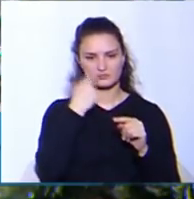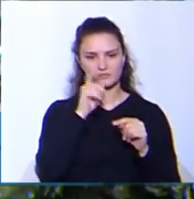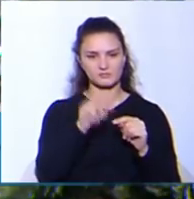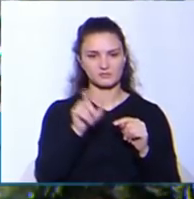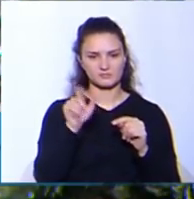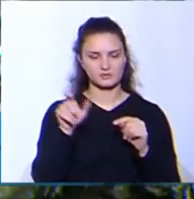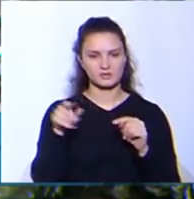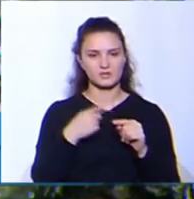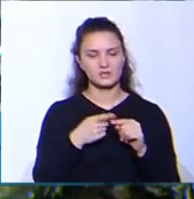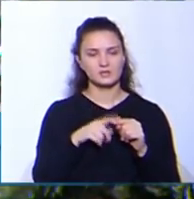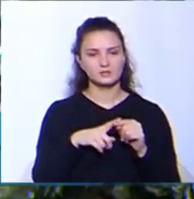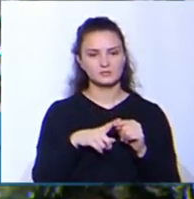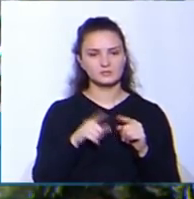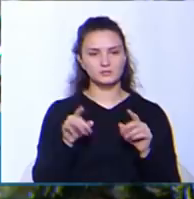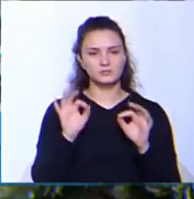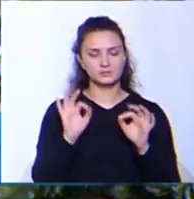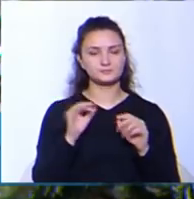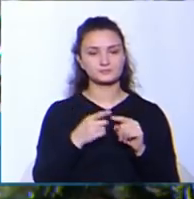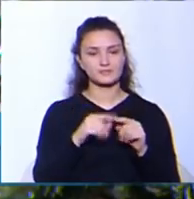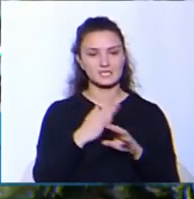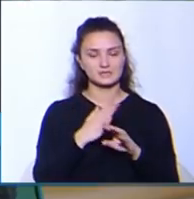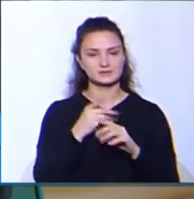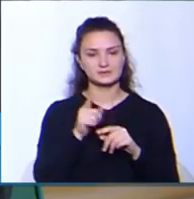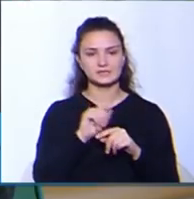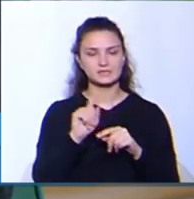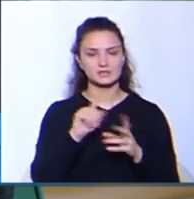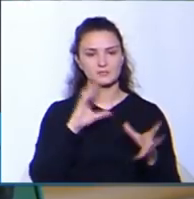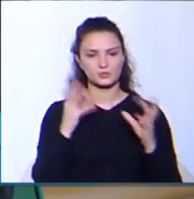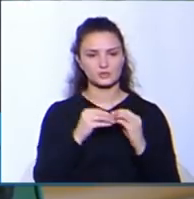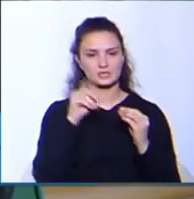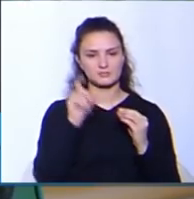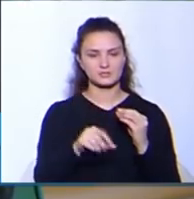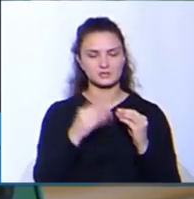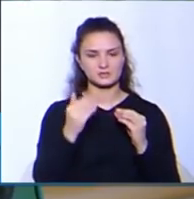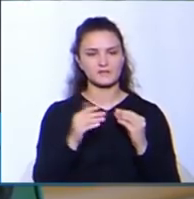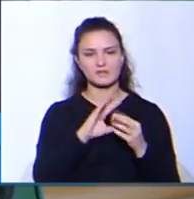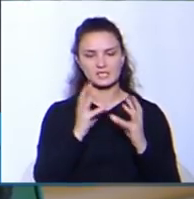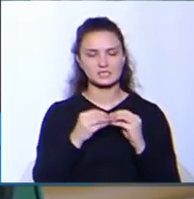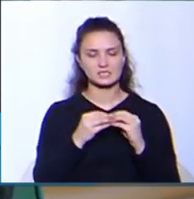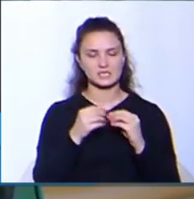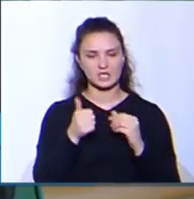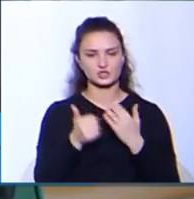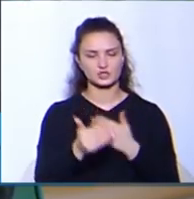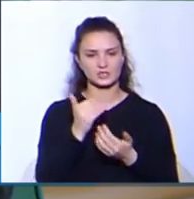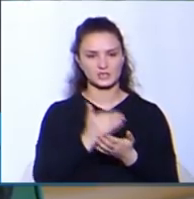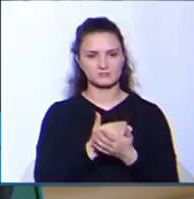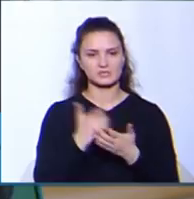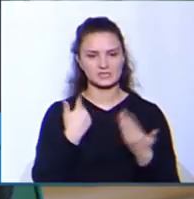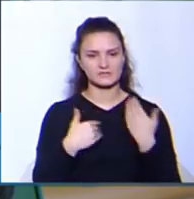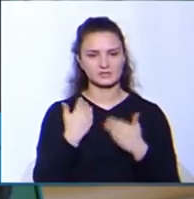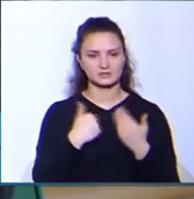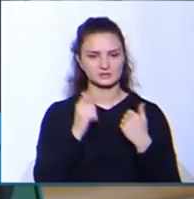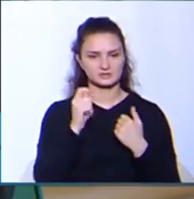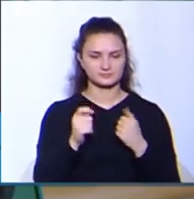და იწვევს და სწორედ ეს იწვევს იმ ყველაფერს რასაც ბოლოს ადამიანის ყველაზე კარგ შედეგამდე